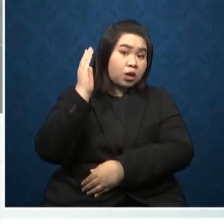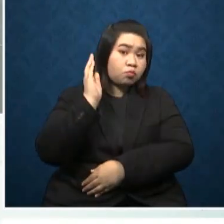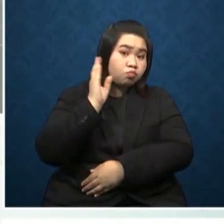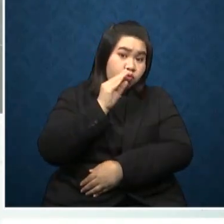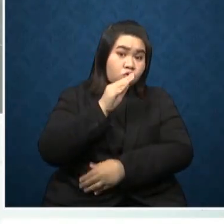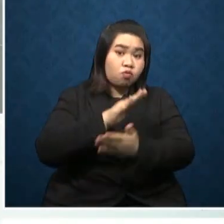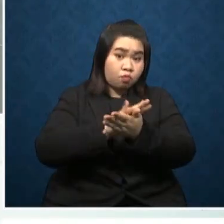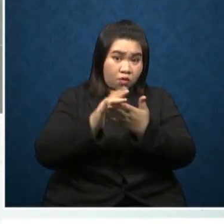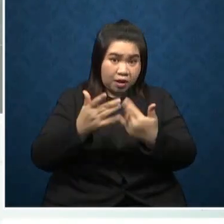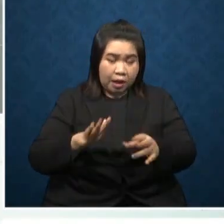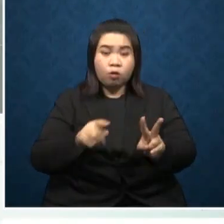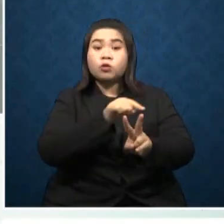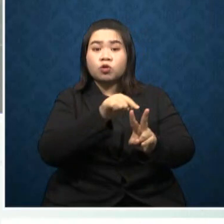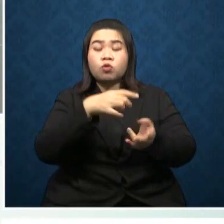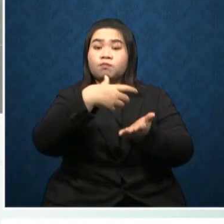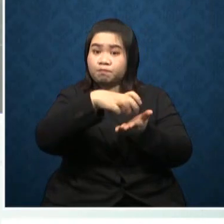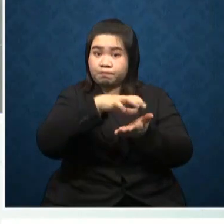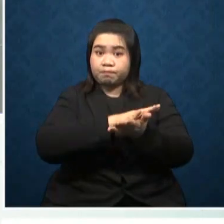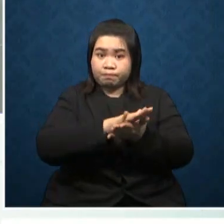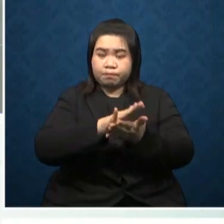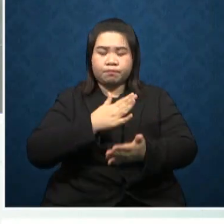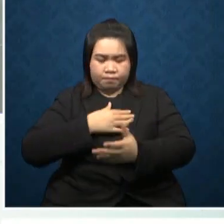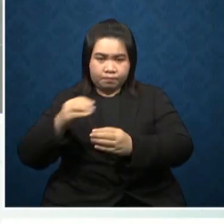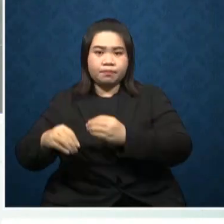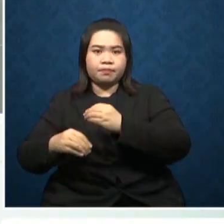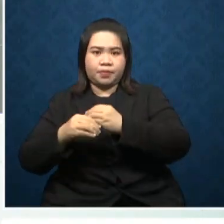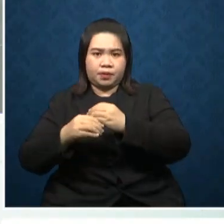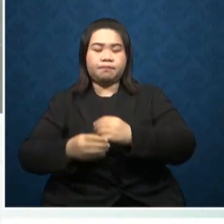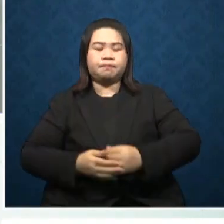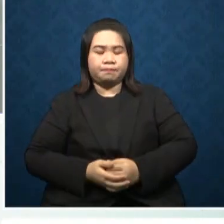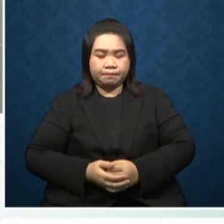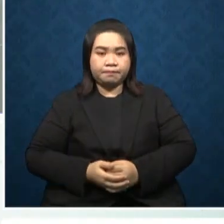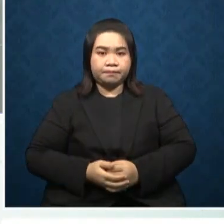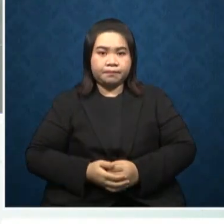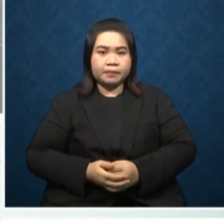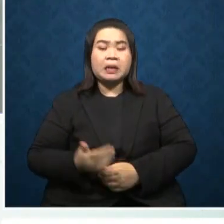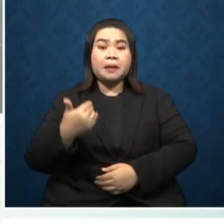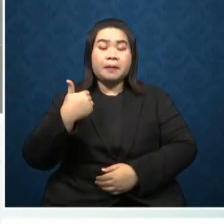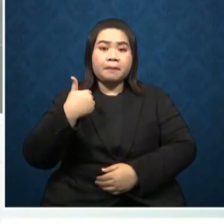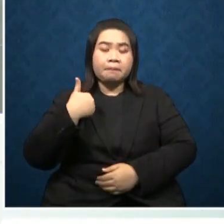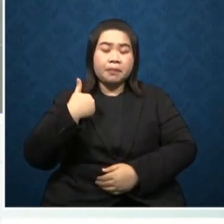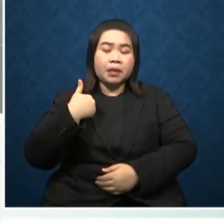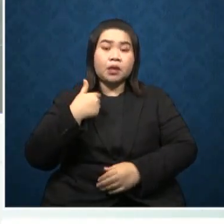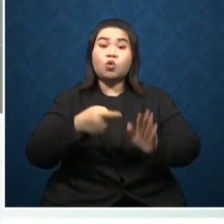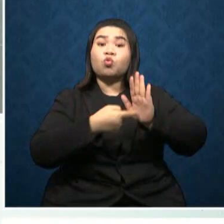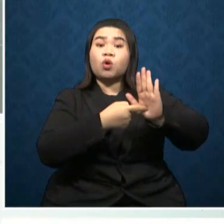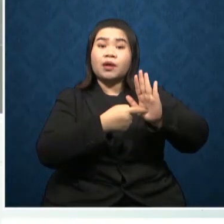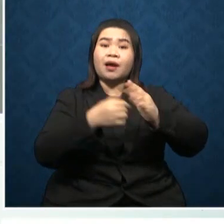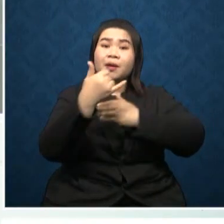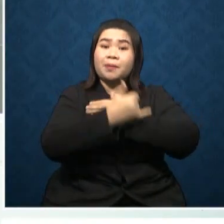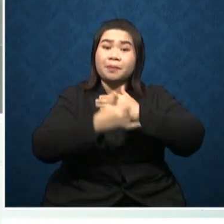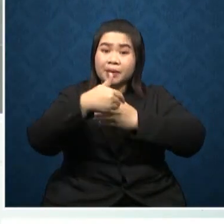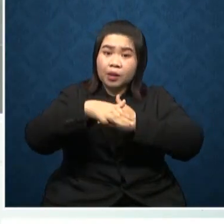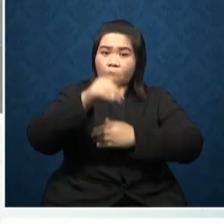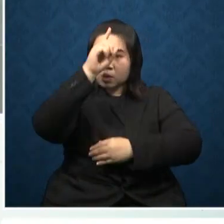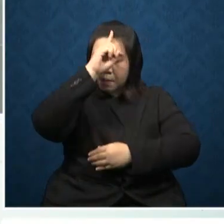นำเสนอนะครับเมื่อเราได้ศึกษาตัวอย่างของประเทศเยอรมันแล้วก็